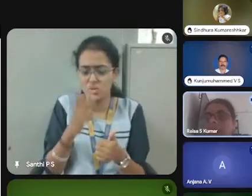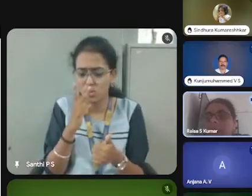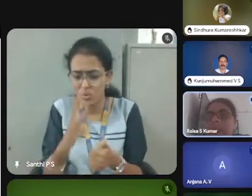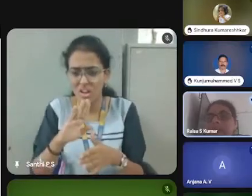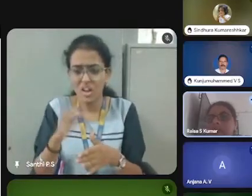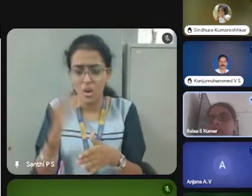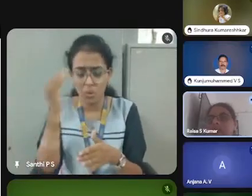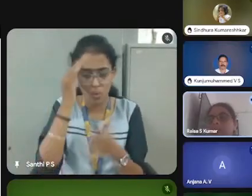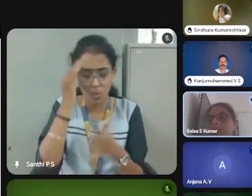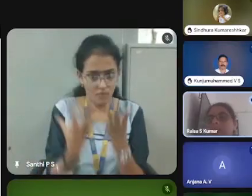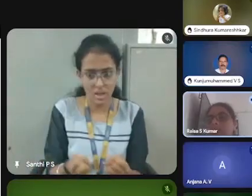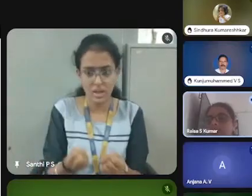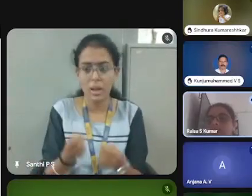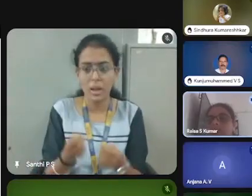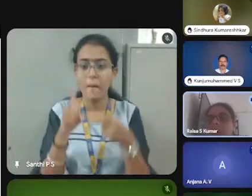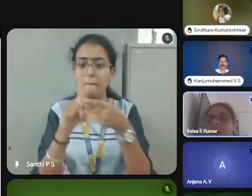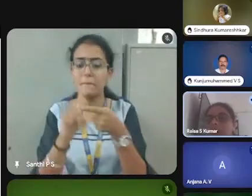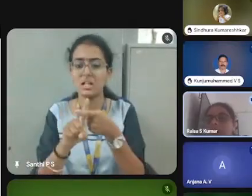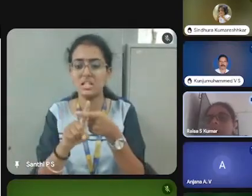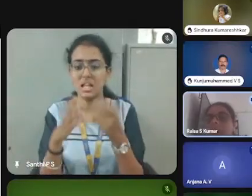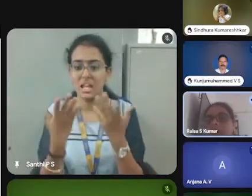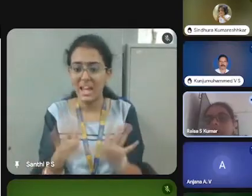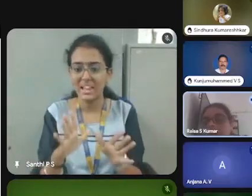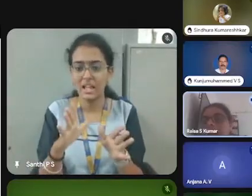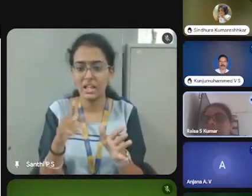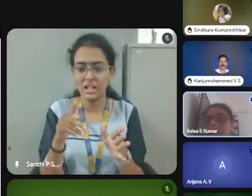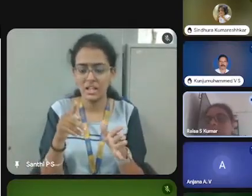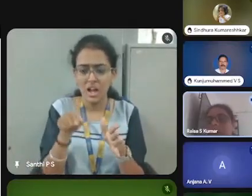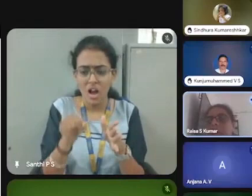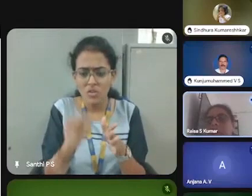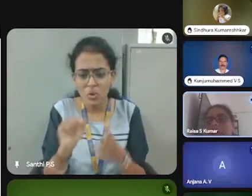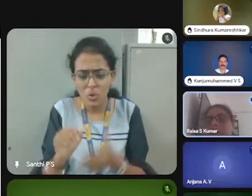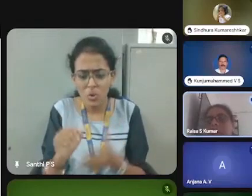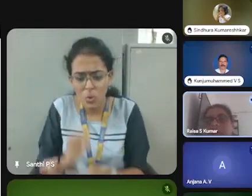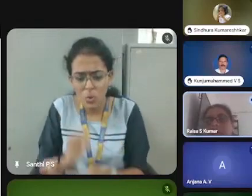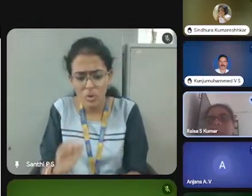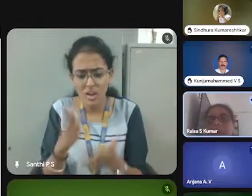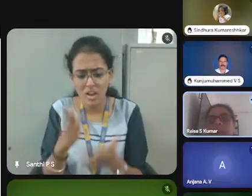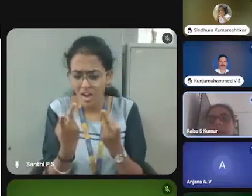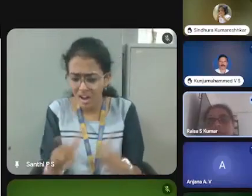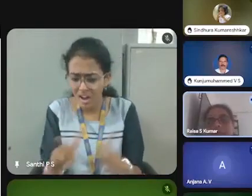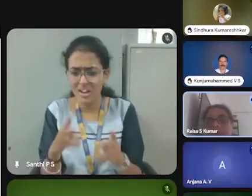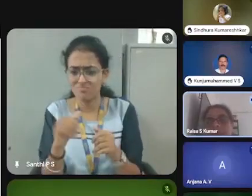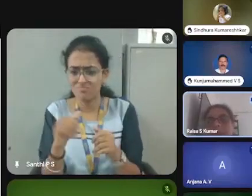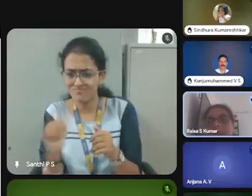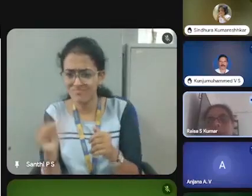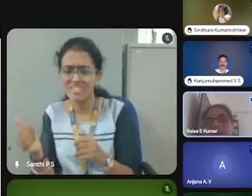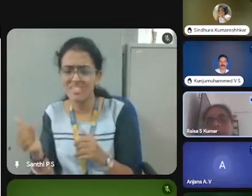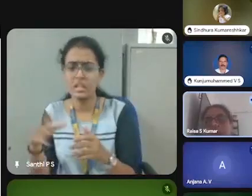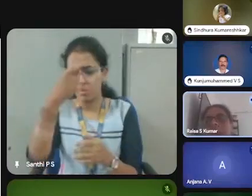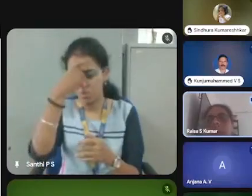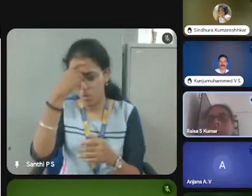ജസ്റ്റ് അറിയണം. സോ പിന്നെ മൈൽ സ്റ്റോൺസും കാര്യങ്ങളൊക്കെ ഓക്കെ ആയിരുന്നോ, പിന്നെ കുട്ടിക്ക് വേറെ എന്തെങ്കിലും പ്രശ്നങ്ങൾ